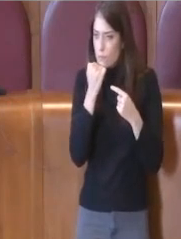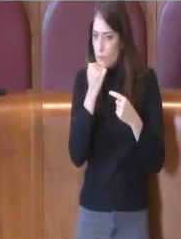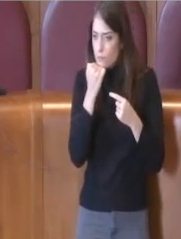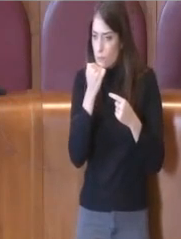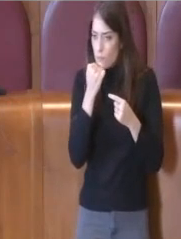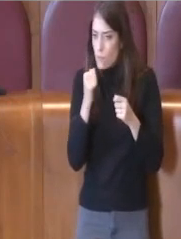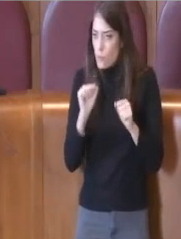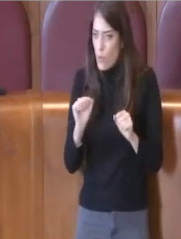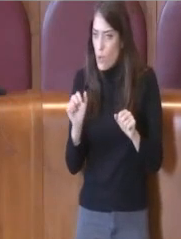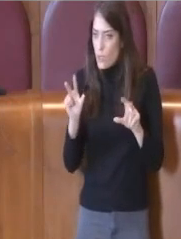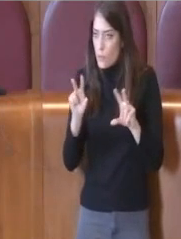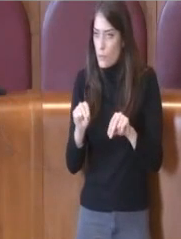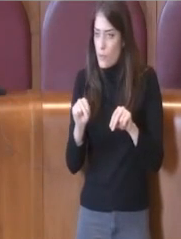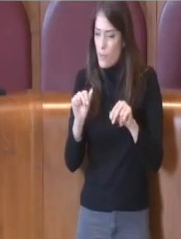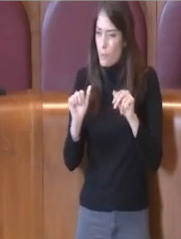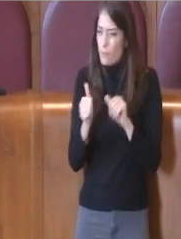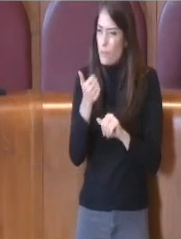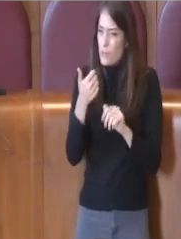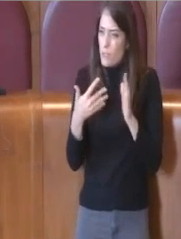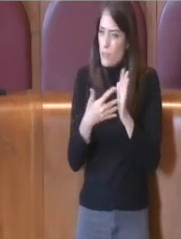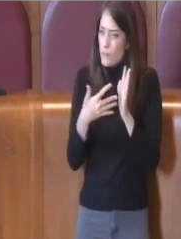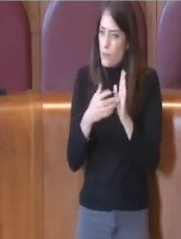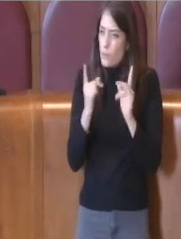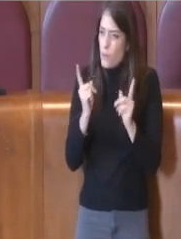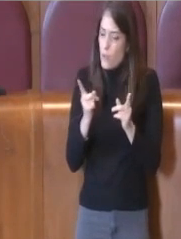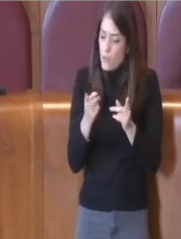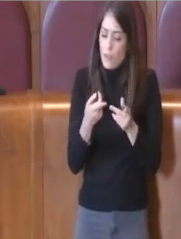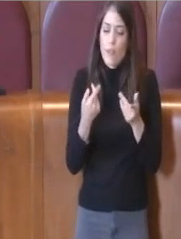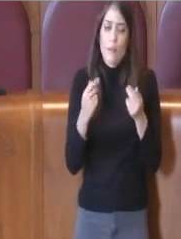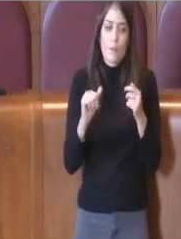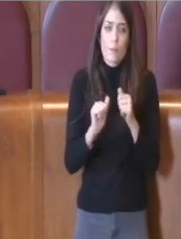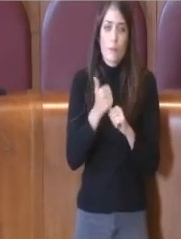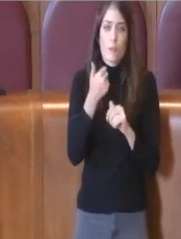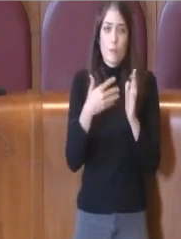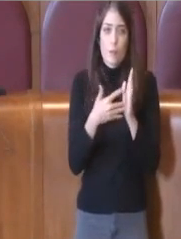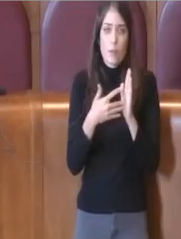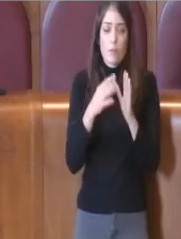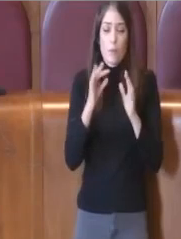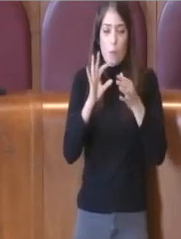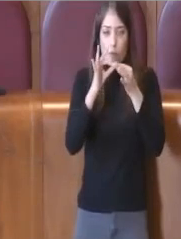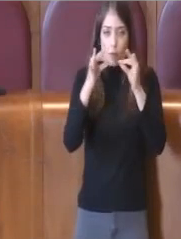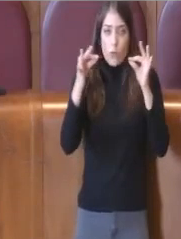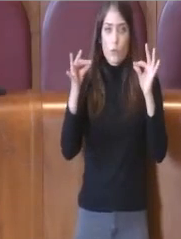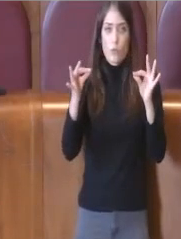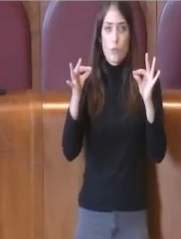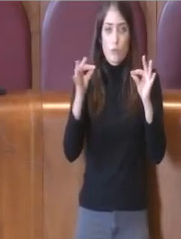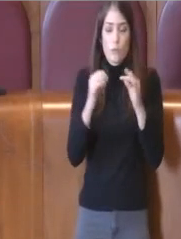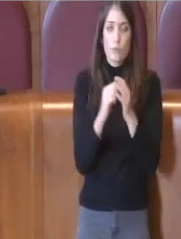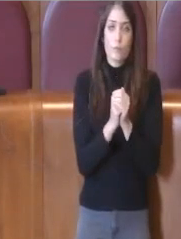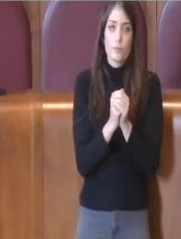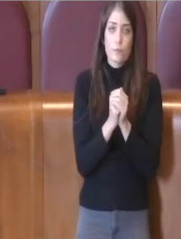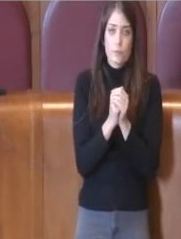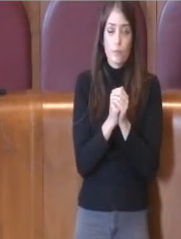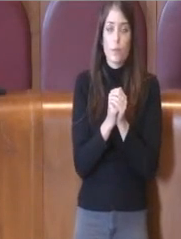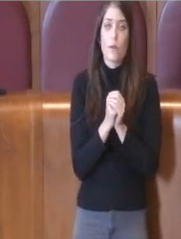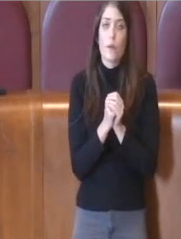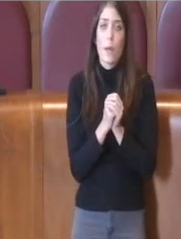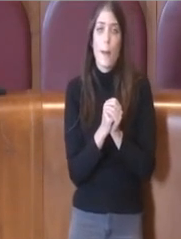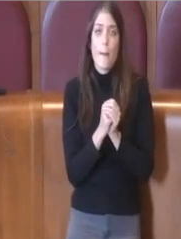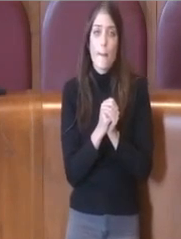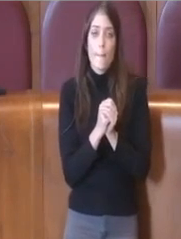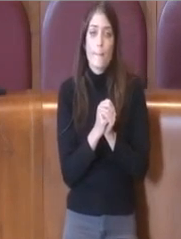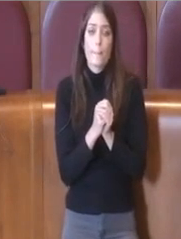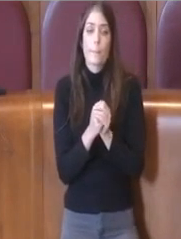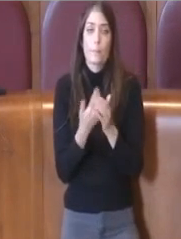può ripetere, la prima criticità è relativa. che la prima criticità è relativamente all'oggetto della proposta. Come detto anche